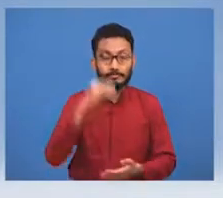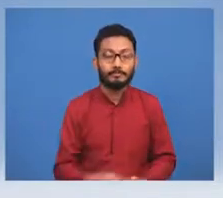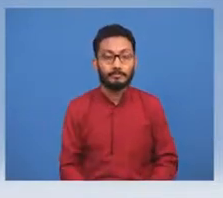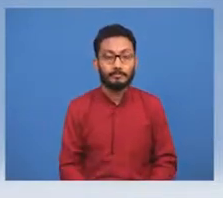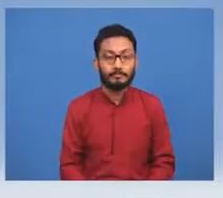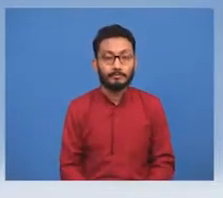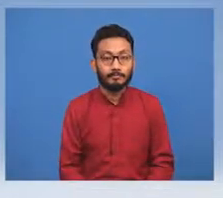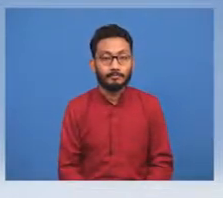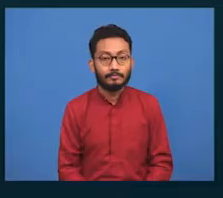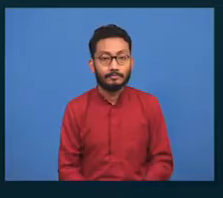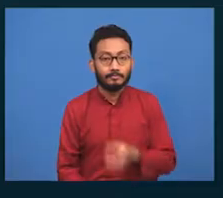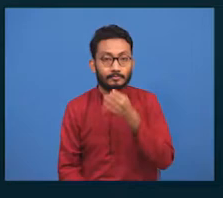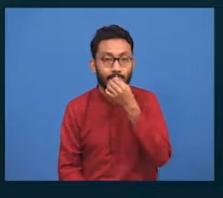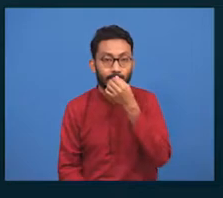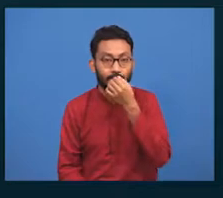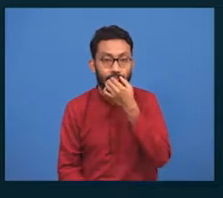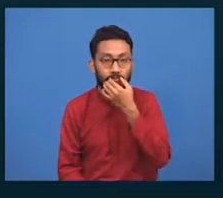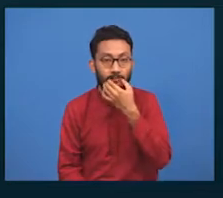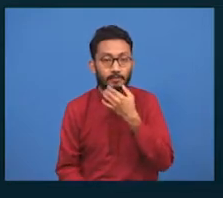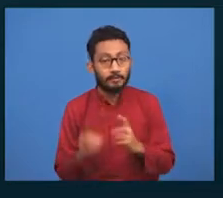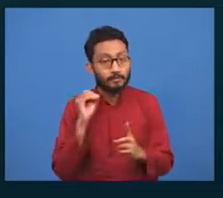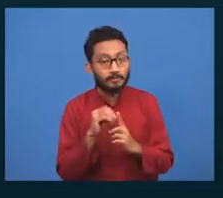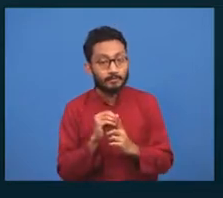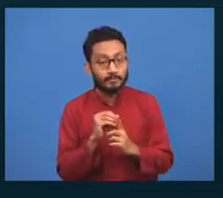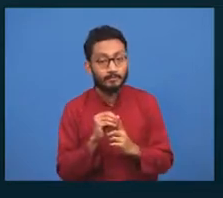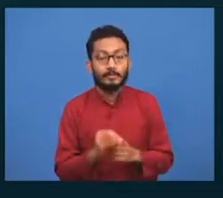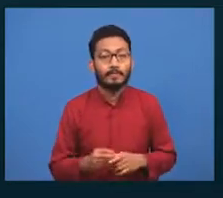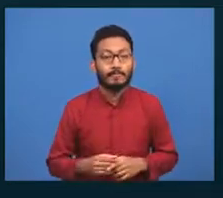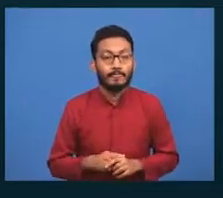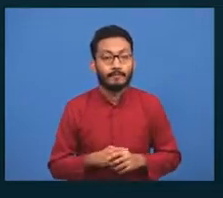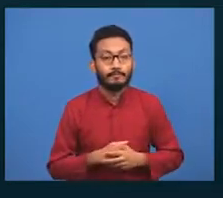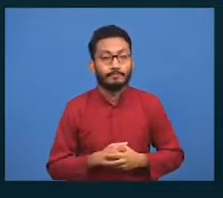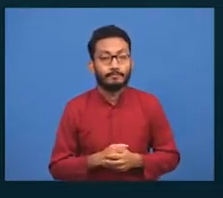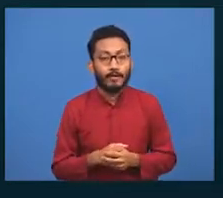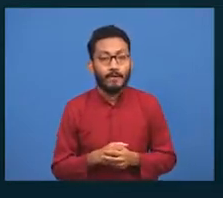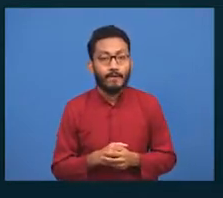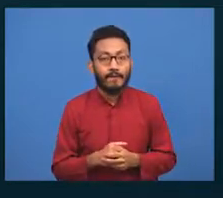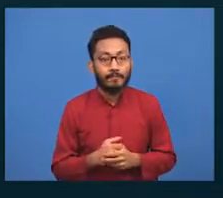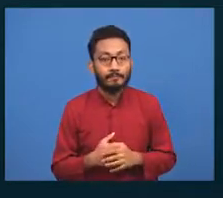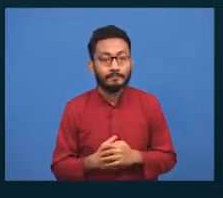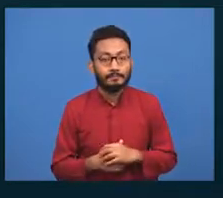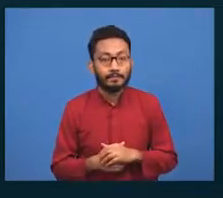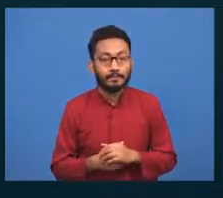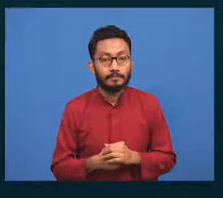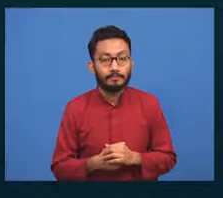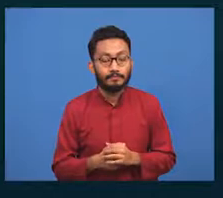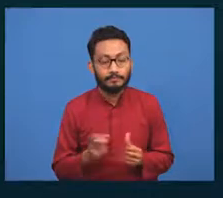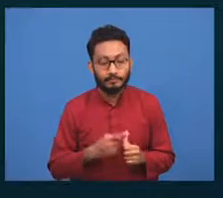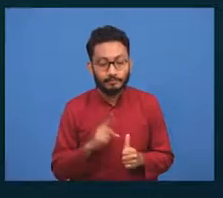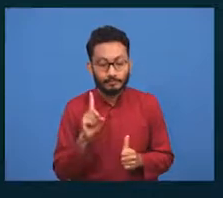ini. Objektif pembelajaran tajuk pada hari ini adalah seperti berikut. Yang